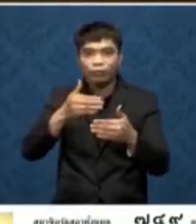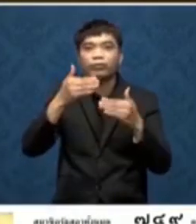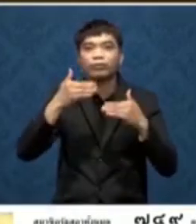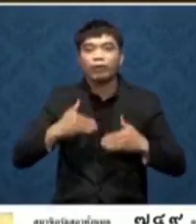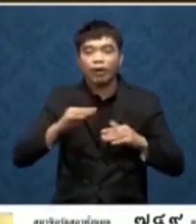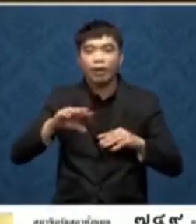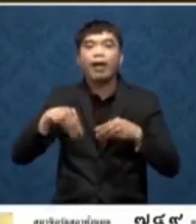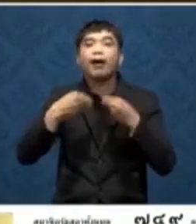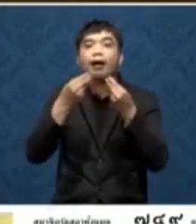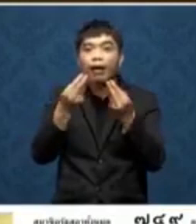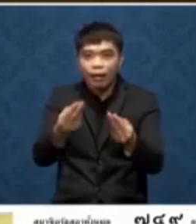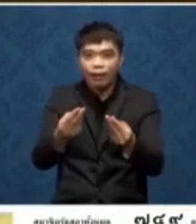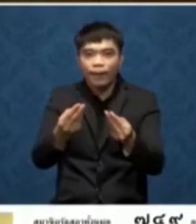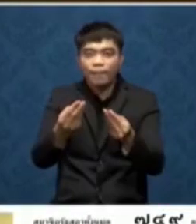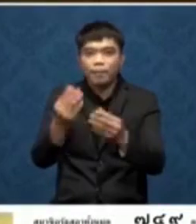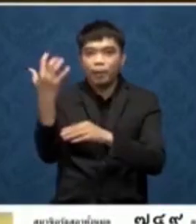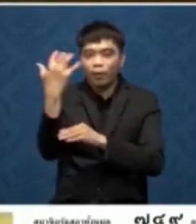ให้องค์การกระจายเสียง